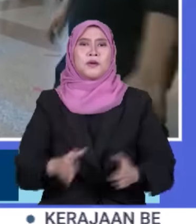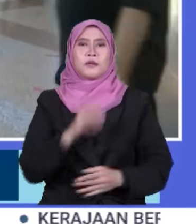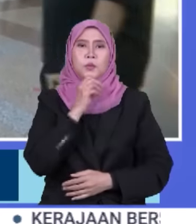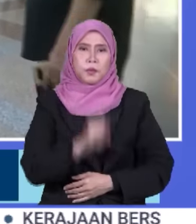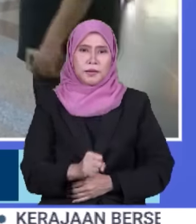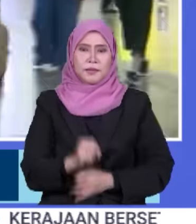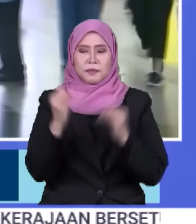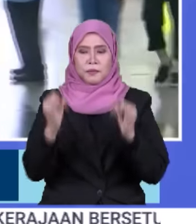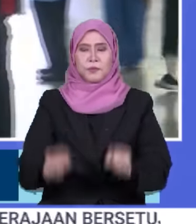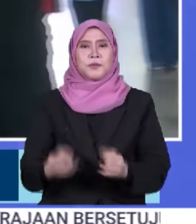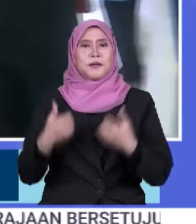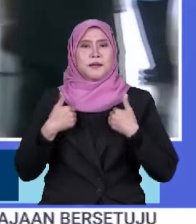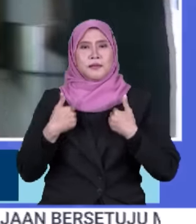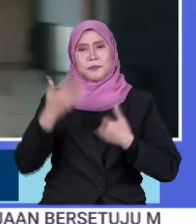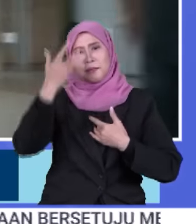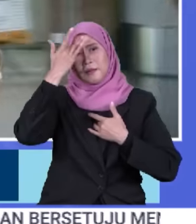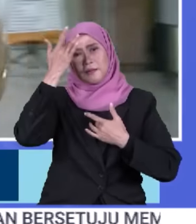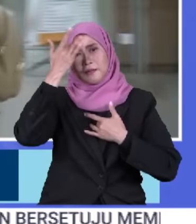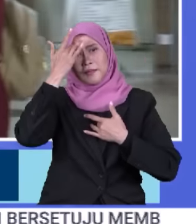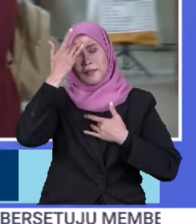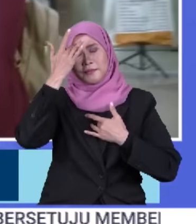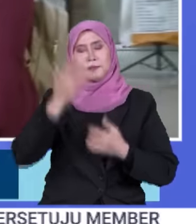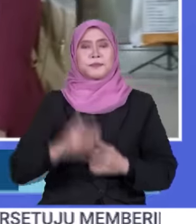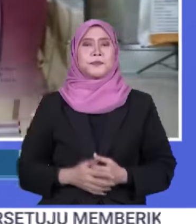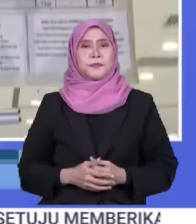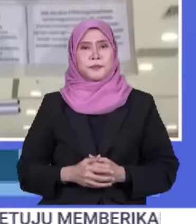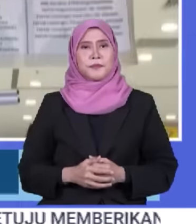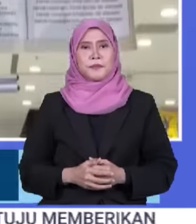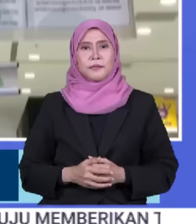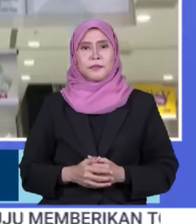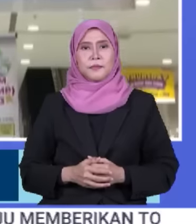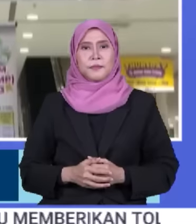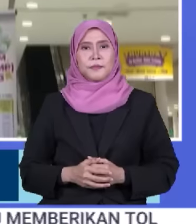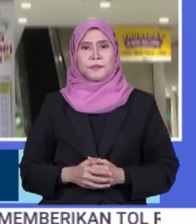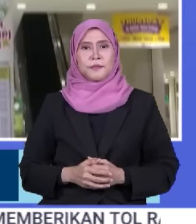dan individu yang mempunyai penyakit komorbid.